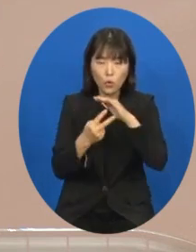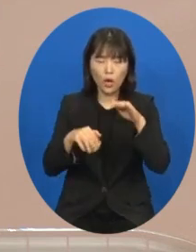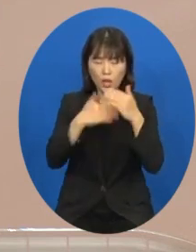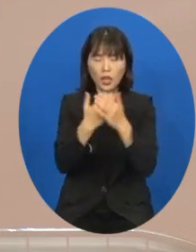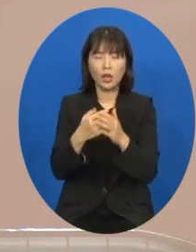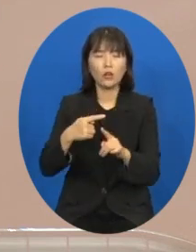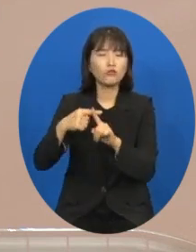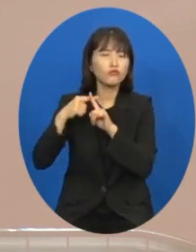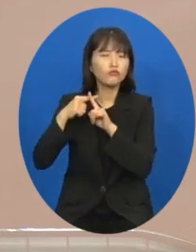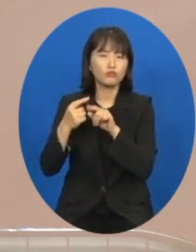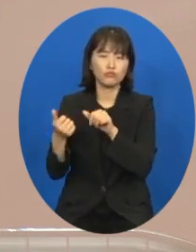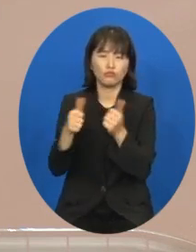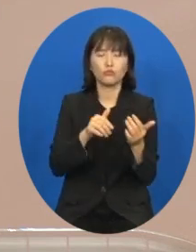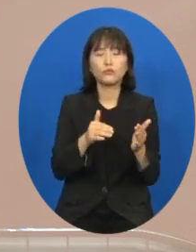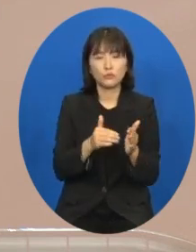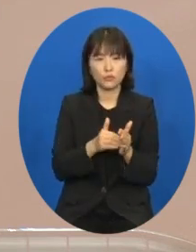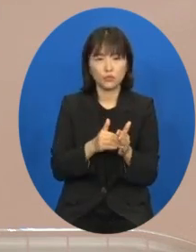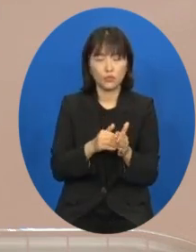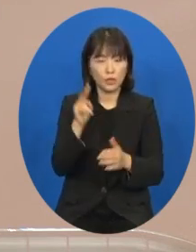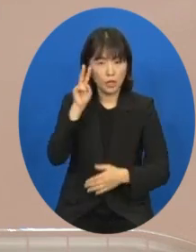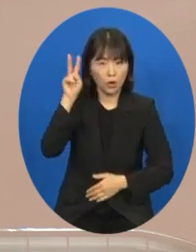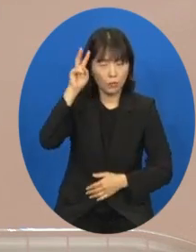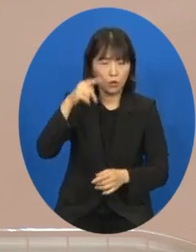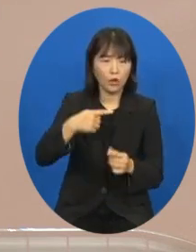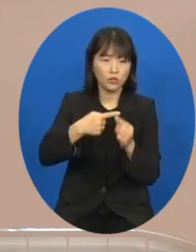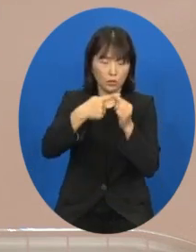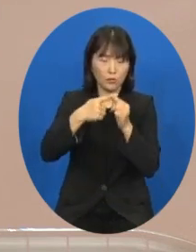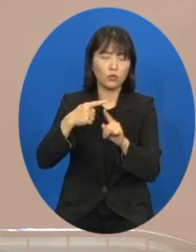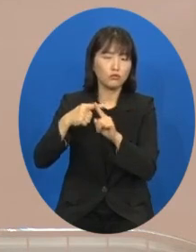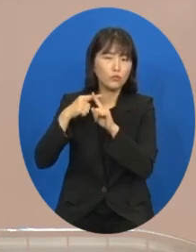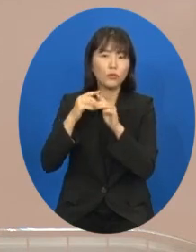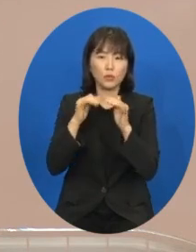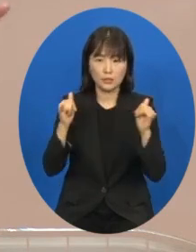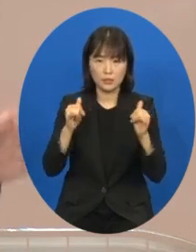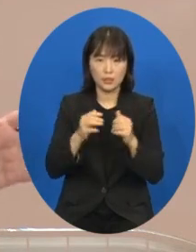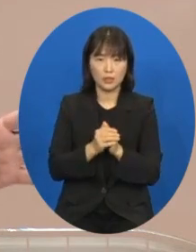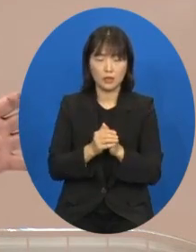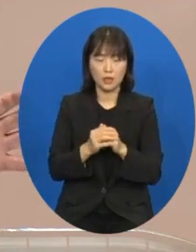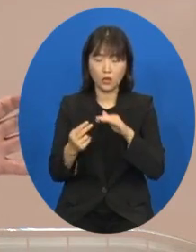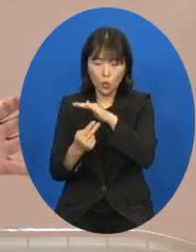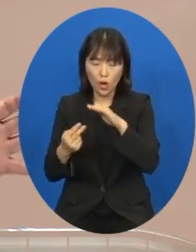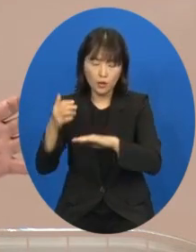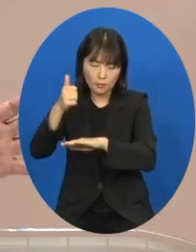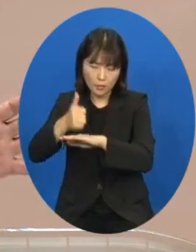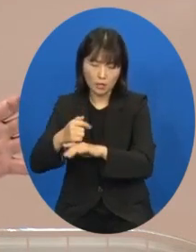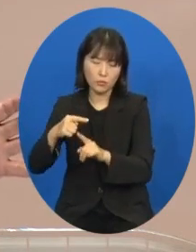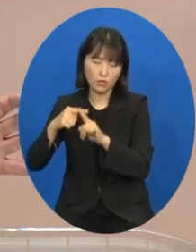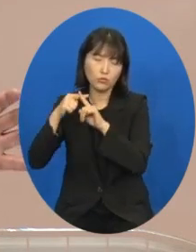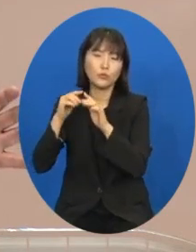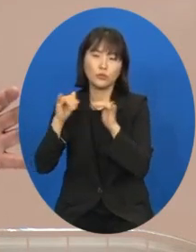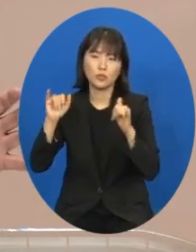순교했어요. 야고보는 첫 번째 순교자고 요한은 마지막 순교자입니다.